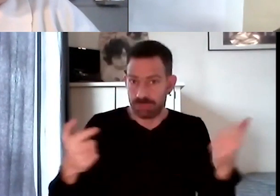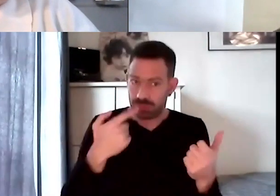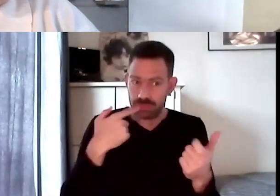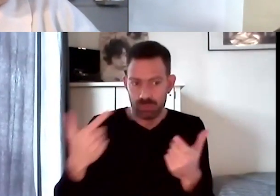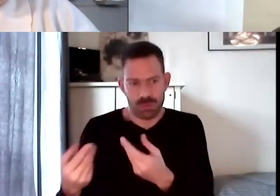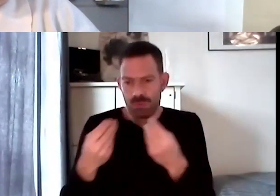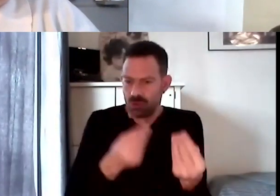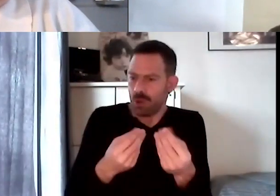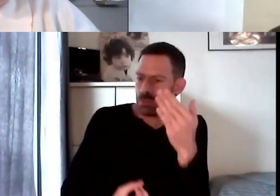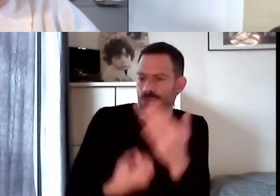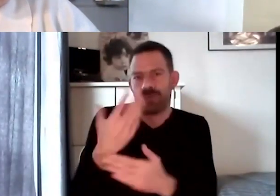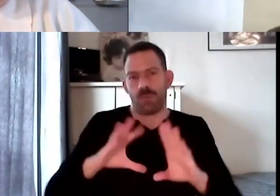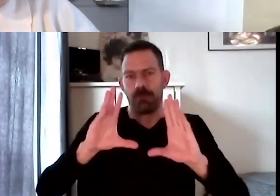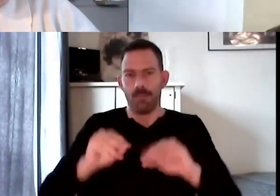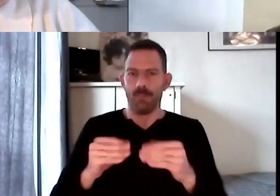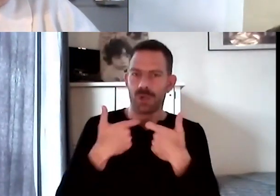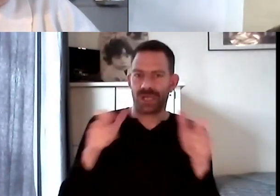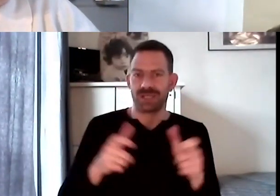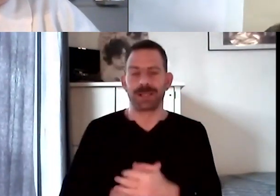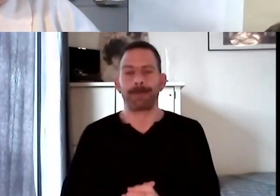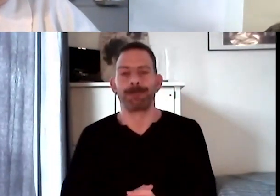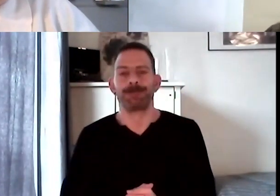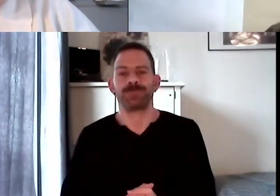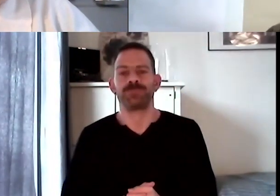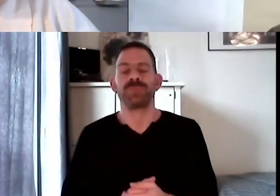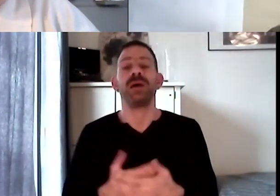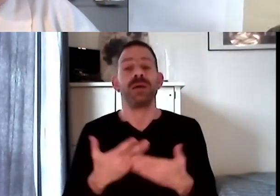Hein. Donc en fait, Christine me dit